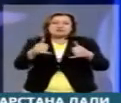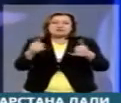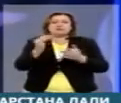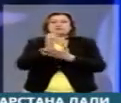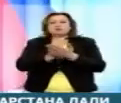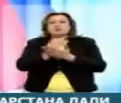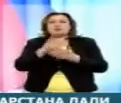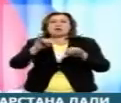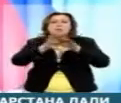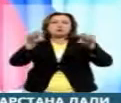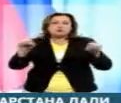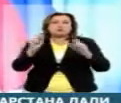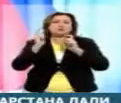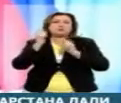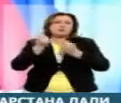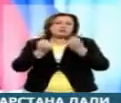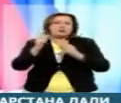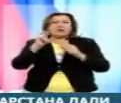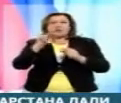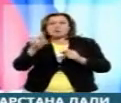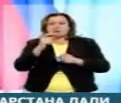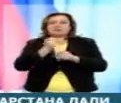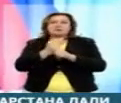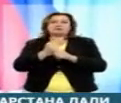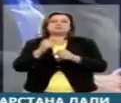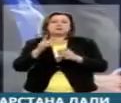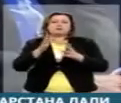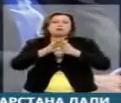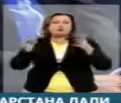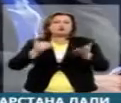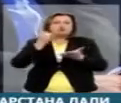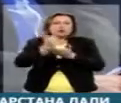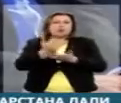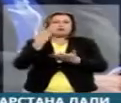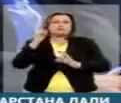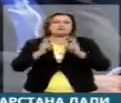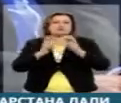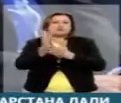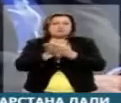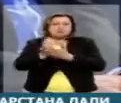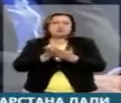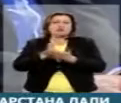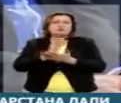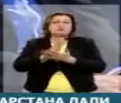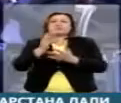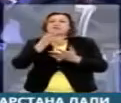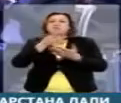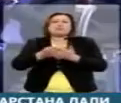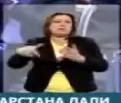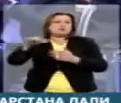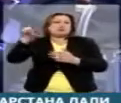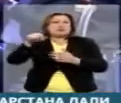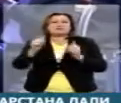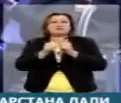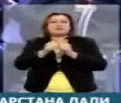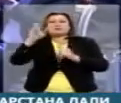и компонентов для мостов грузовой техники. КАМАЗ делает беспрецедентный шаг, когда производство компонентов располагает не на своей площадке,